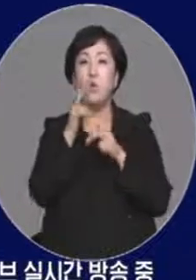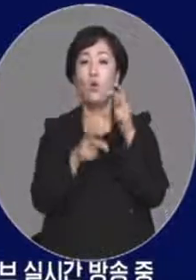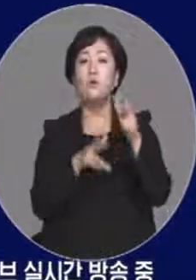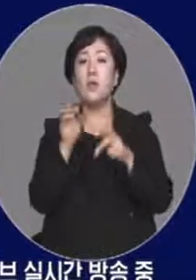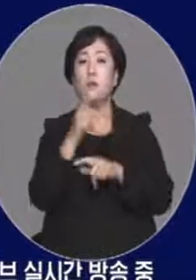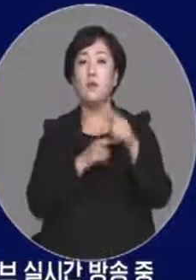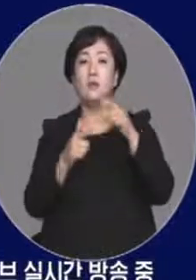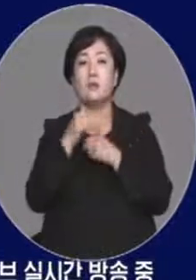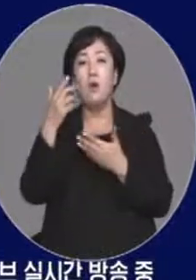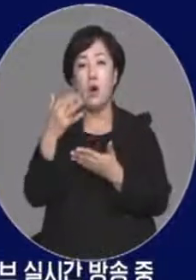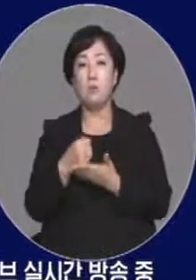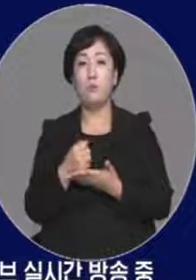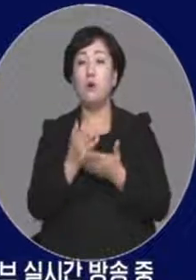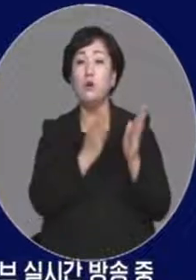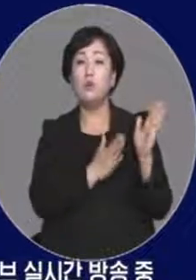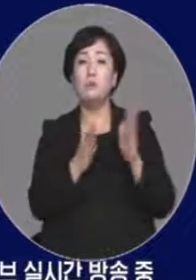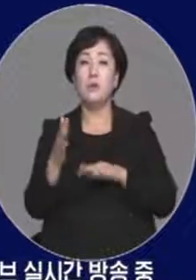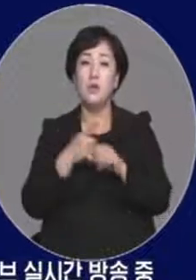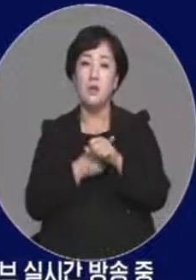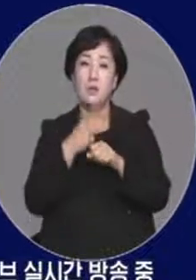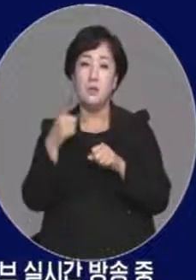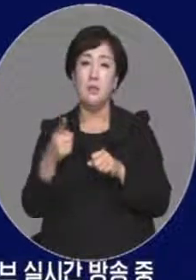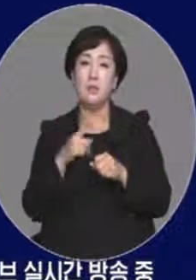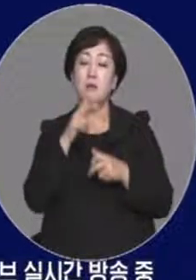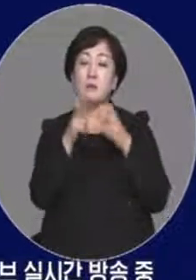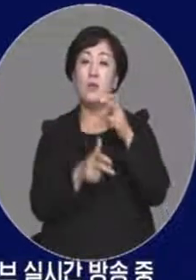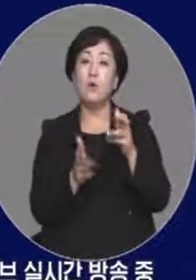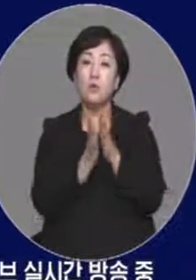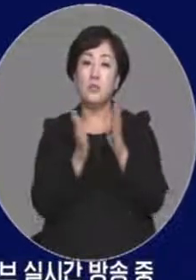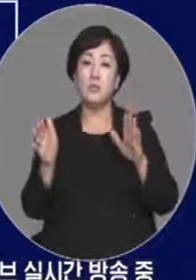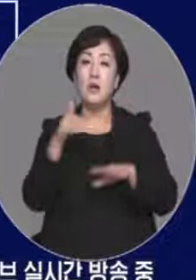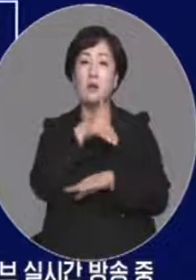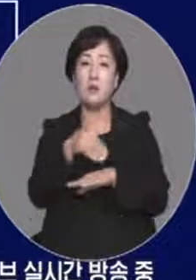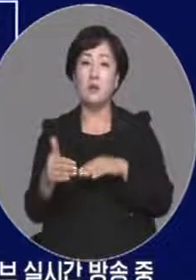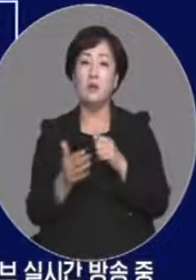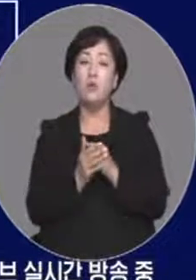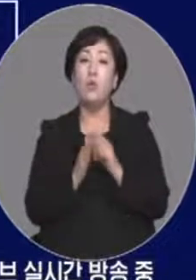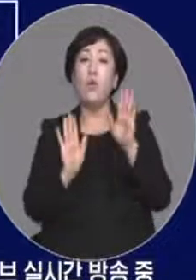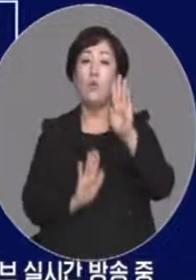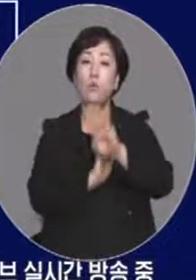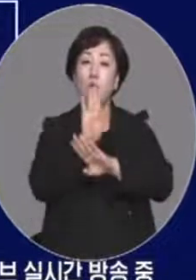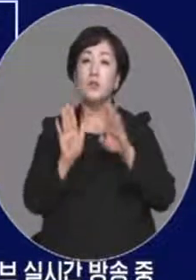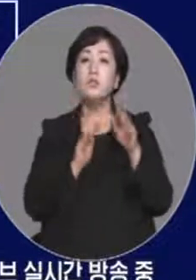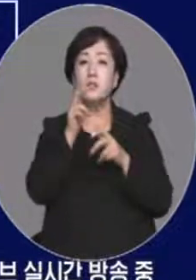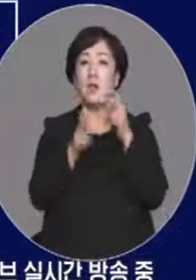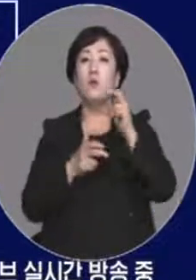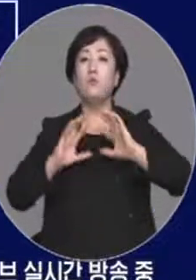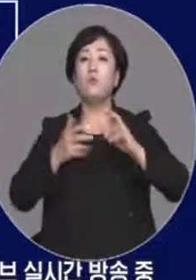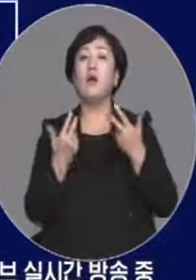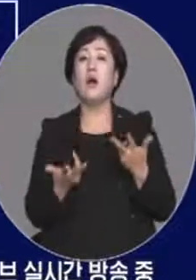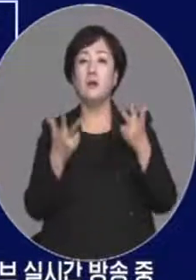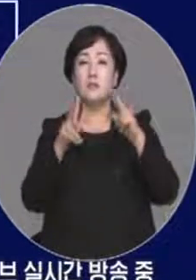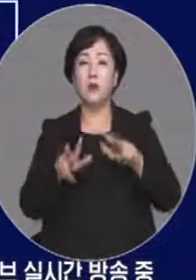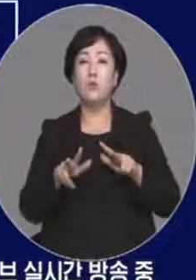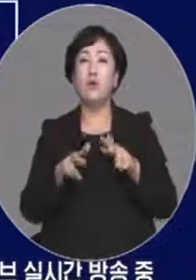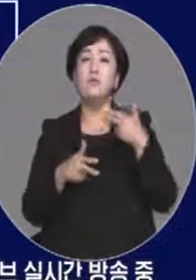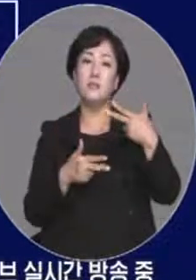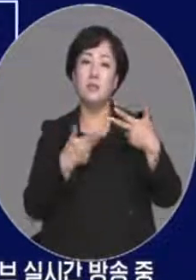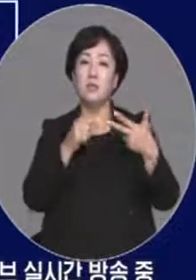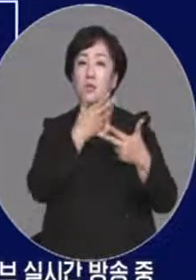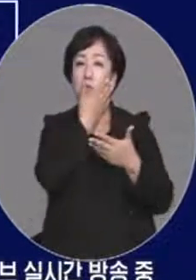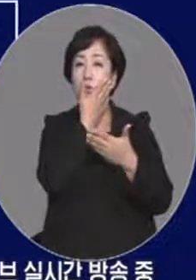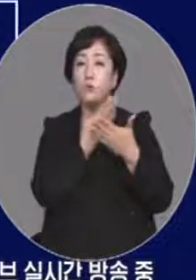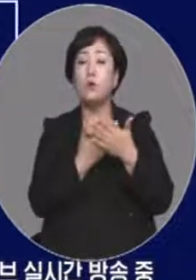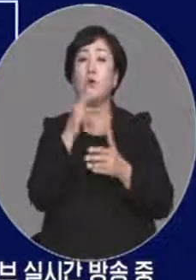공사비를 확보하면서 내년 착공 가능성을 높였습니다. 또 부유식 해상풍력과 국가정원 등 민선 7기 핵심